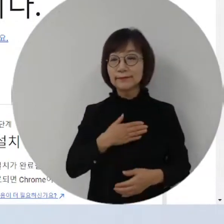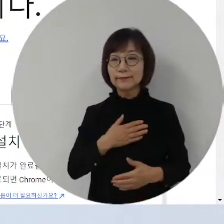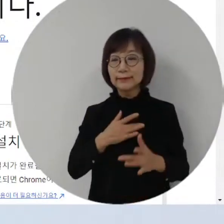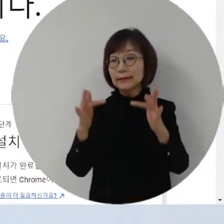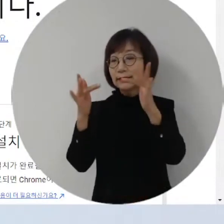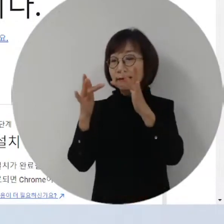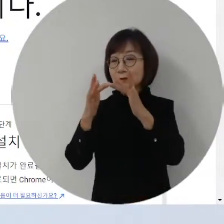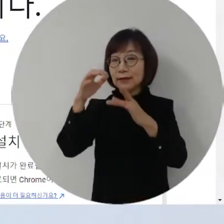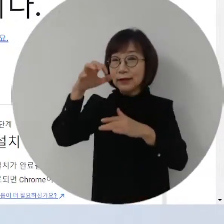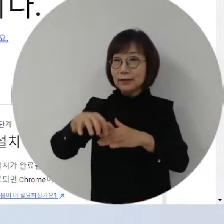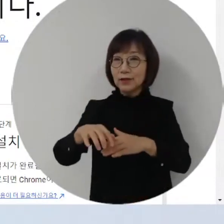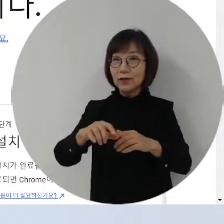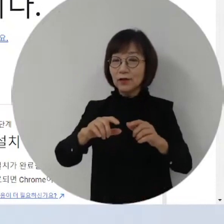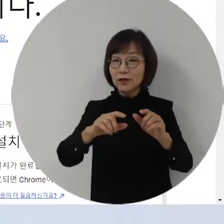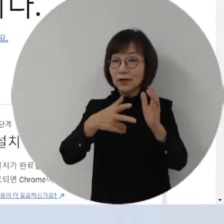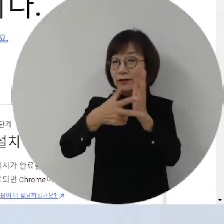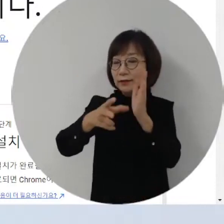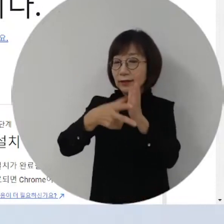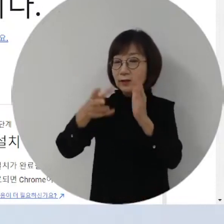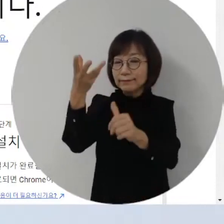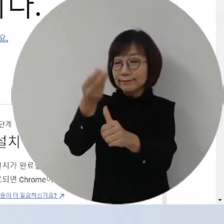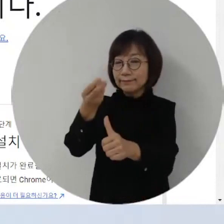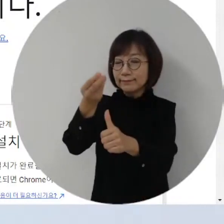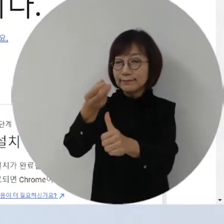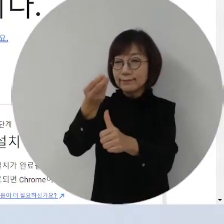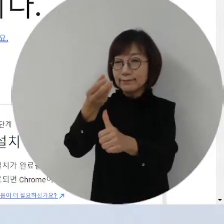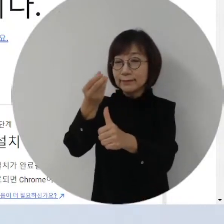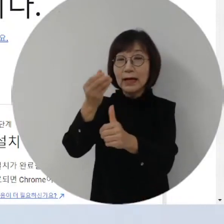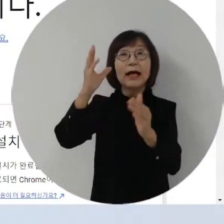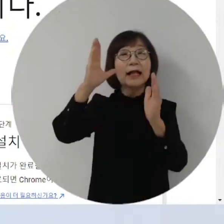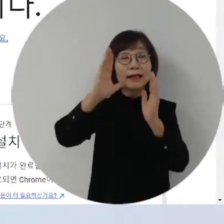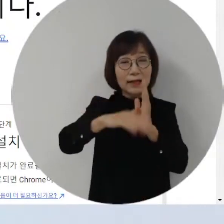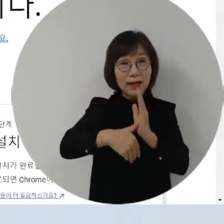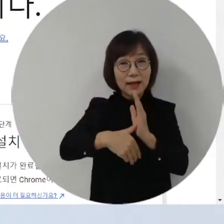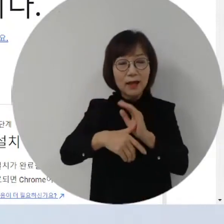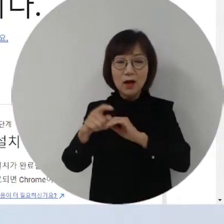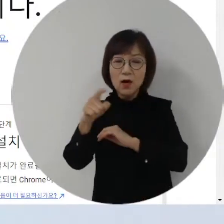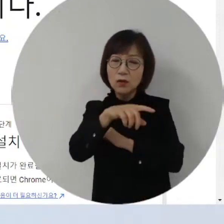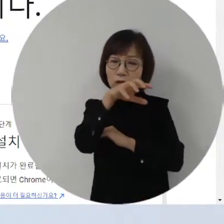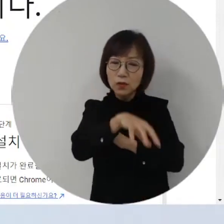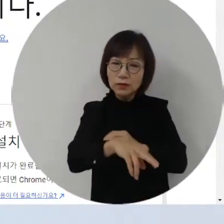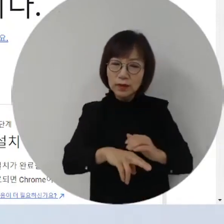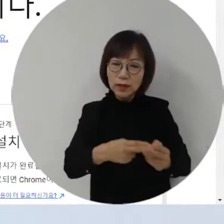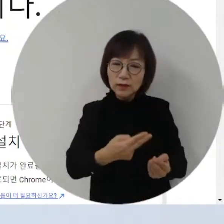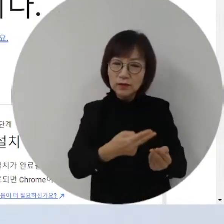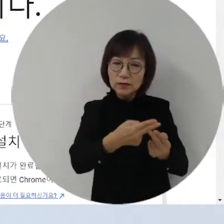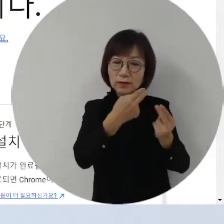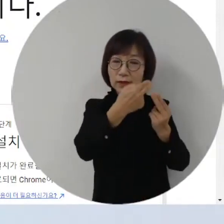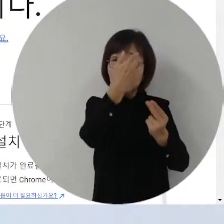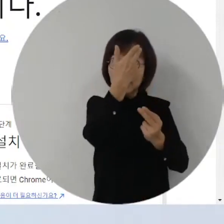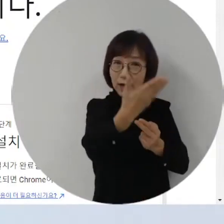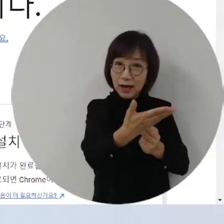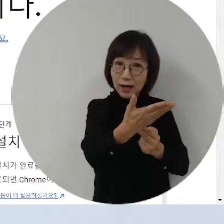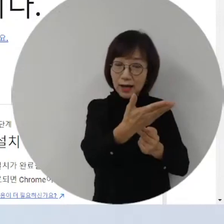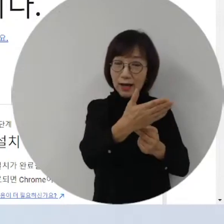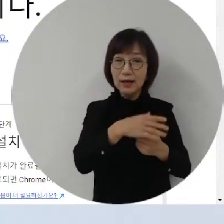주지 않았다라고 하면은 요 내 PC 밑에 다운로드에 가서 저장이 되집니다.